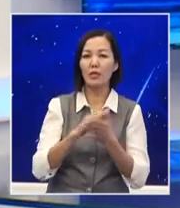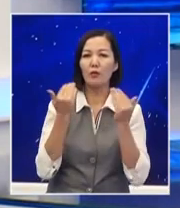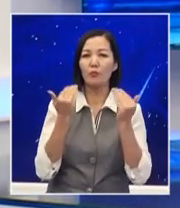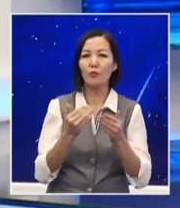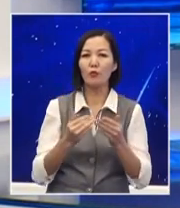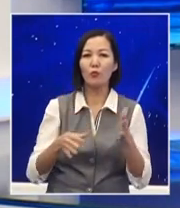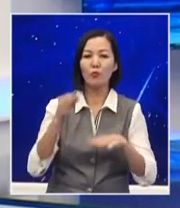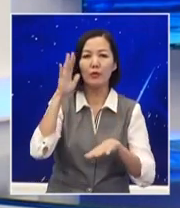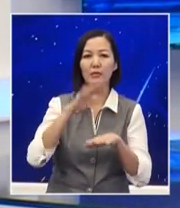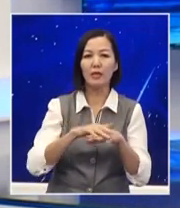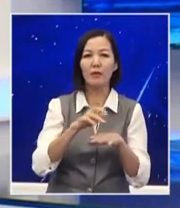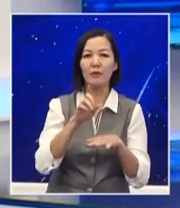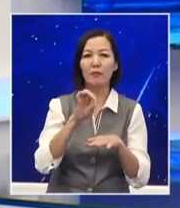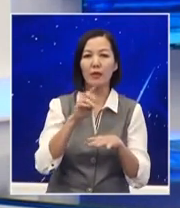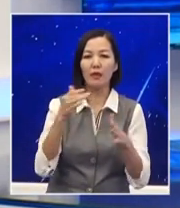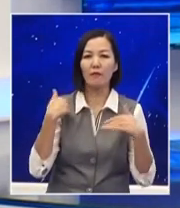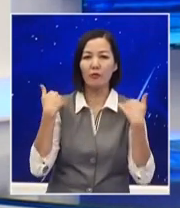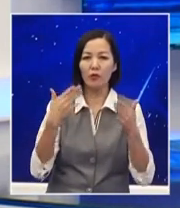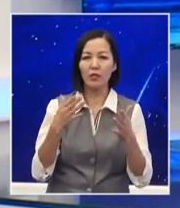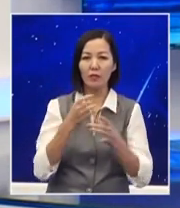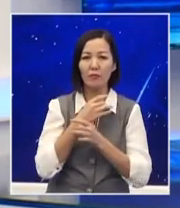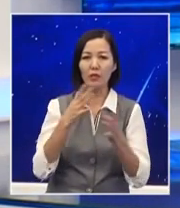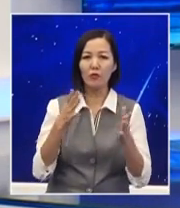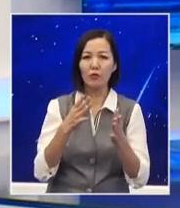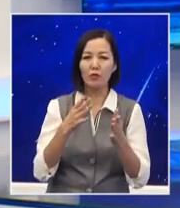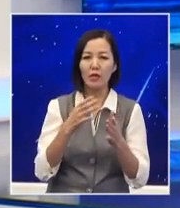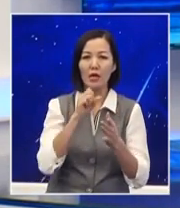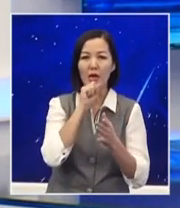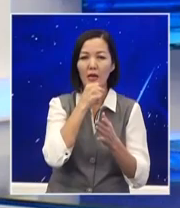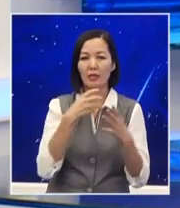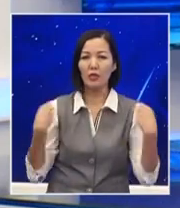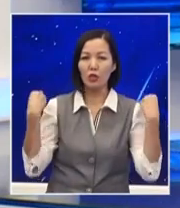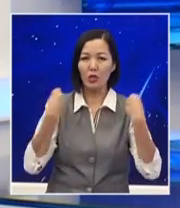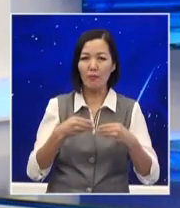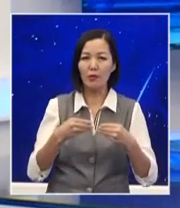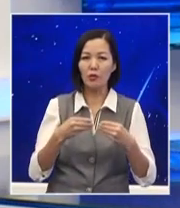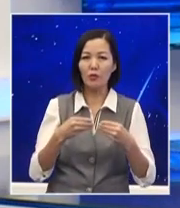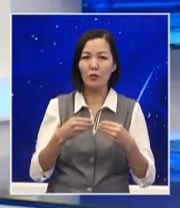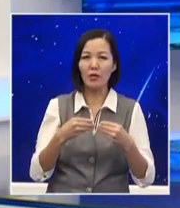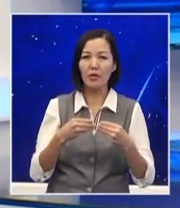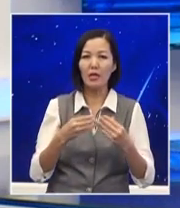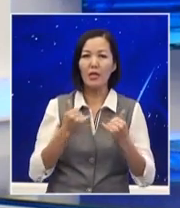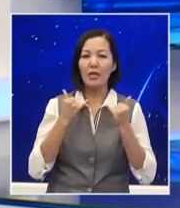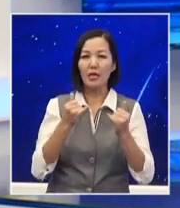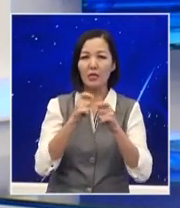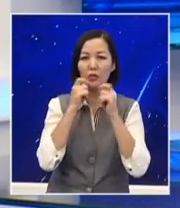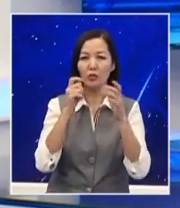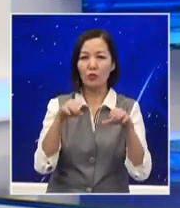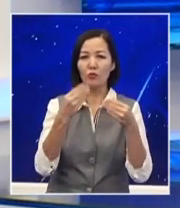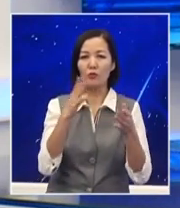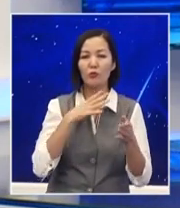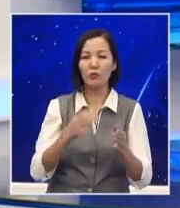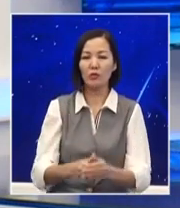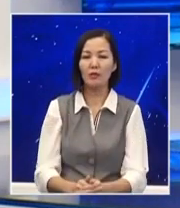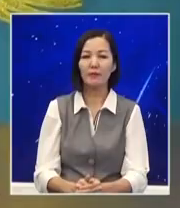облыс әкімі Амандық Баталов құттықтады. Мерейтойында ардақты қарияның иығына шапан жауып, жетісулықтар атынан лайықты сый құрмет көрсетті.